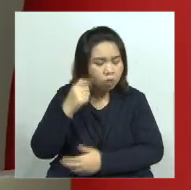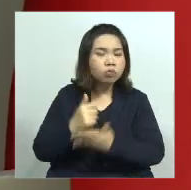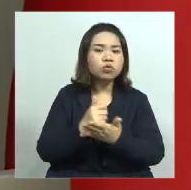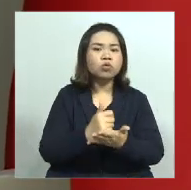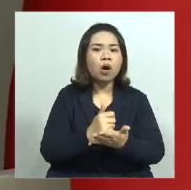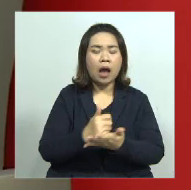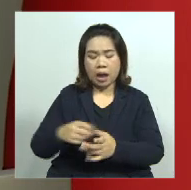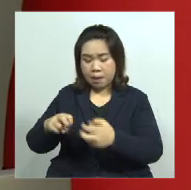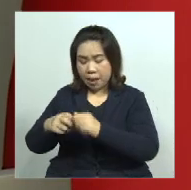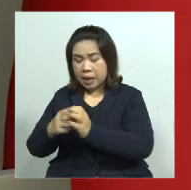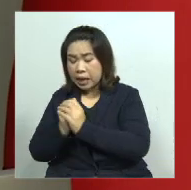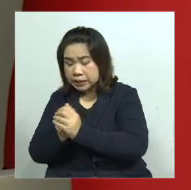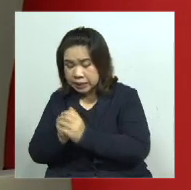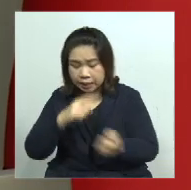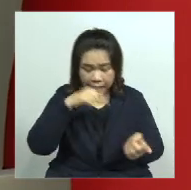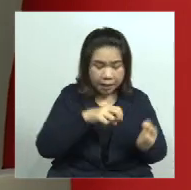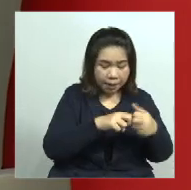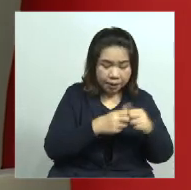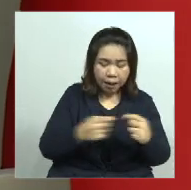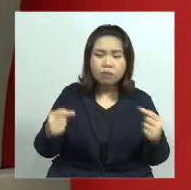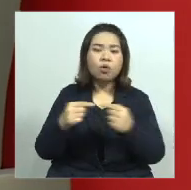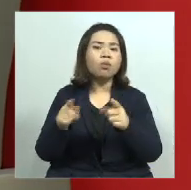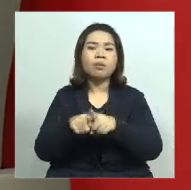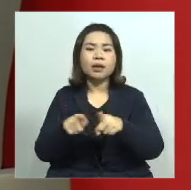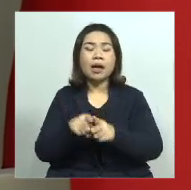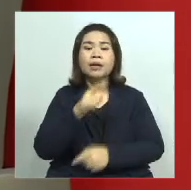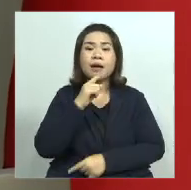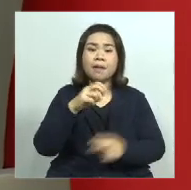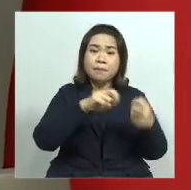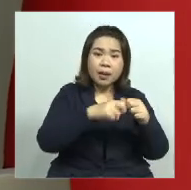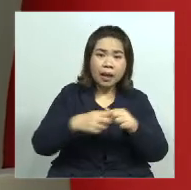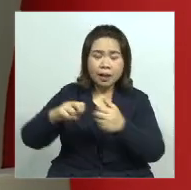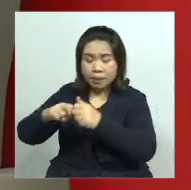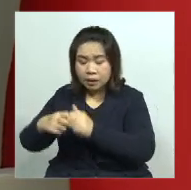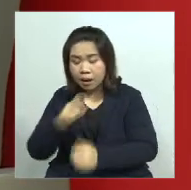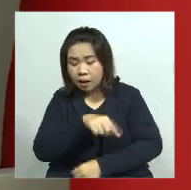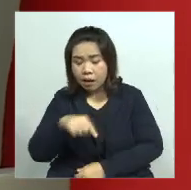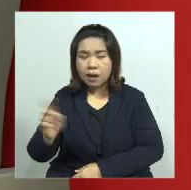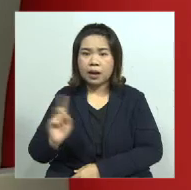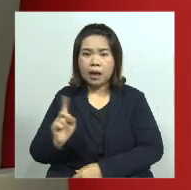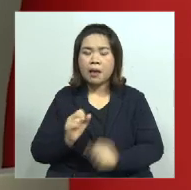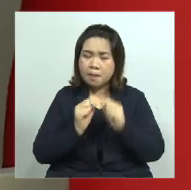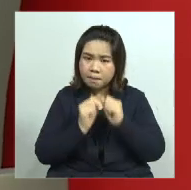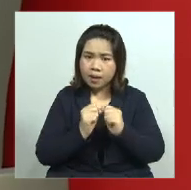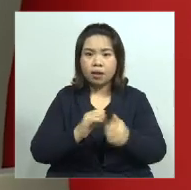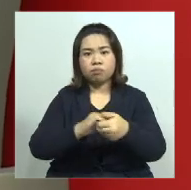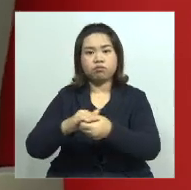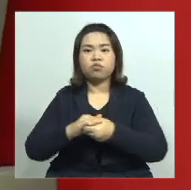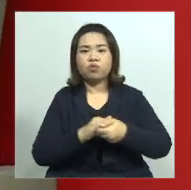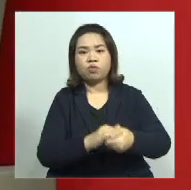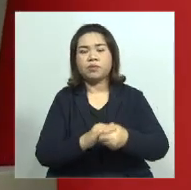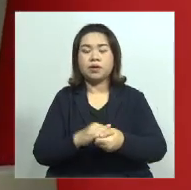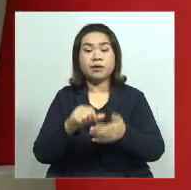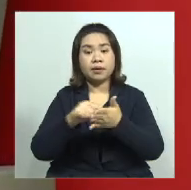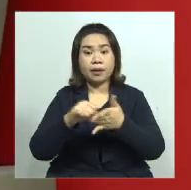จีนก็เป็นความยากลำบากของไทยก็หวังว่าไม่มีปัญหาอะไรทั้งสองฝ่ายจะมีความพยายามจะใช้ความร่วมมือด้วยกันเพื่อที่จะ